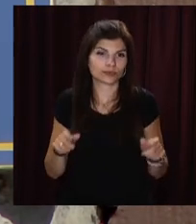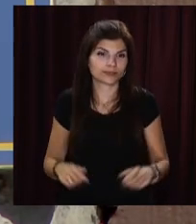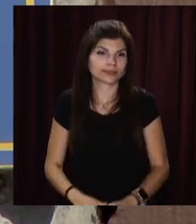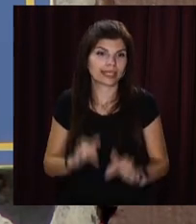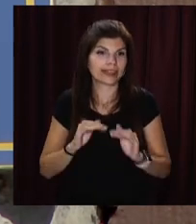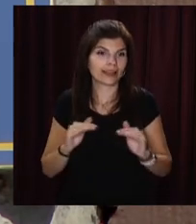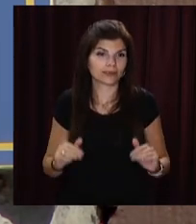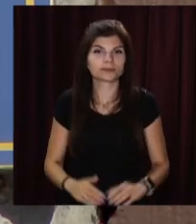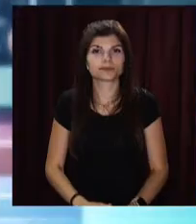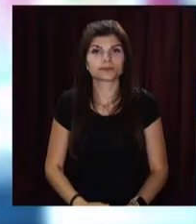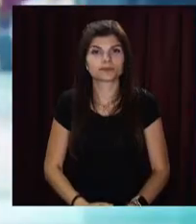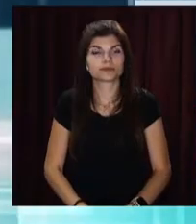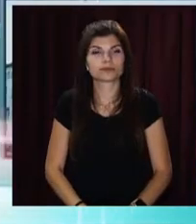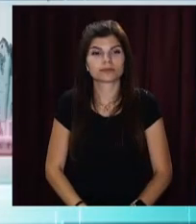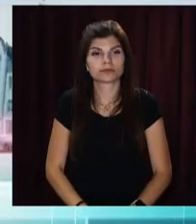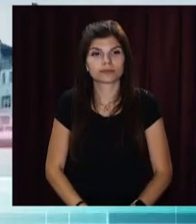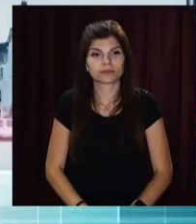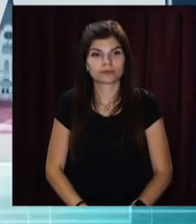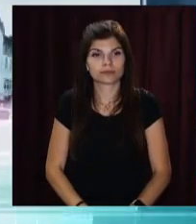телеканал «Відкритий».